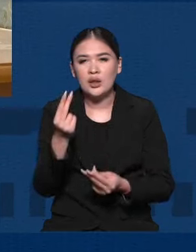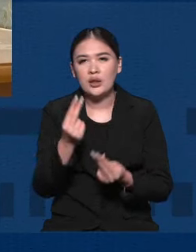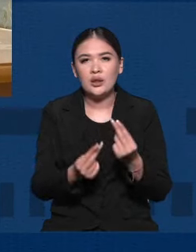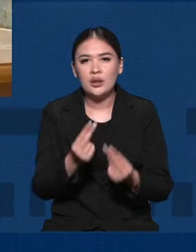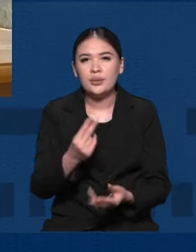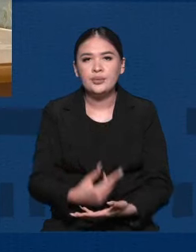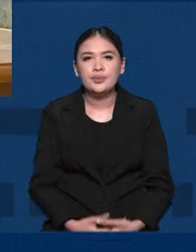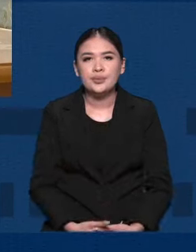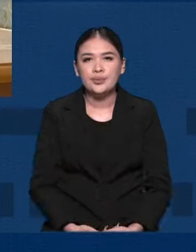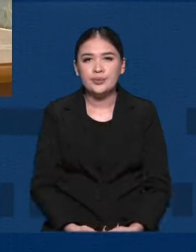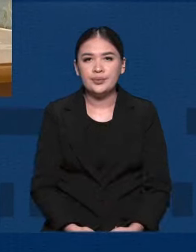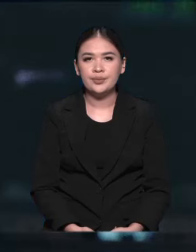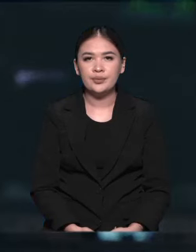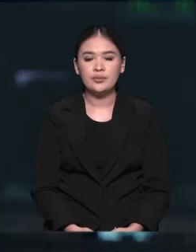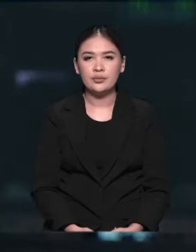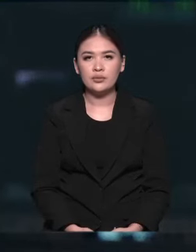кочевников.